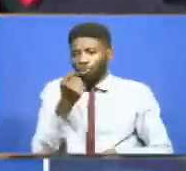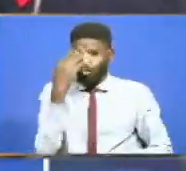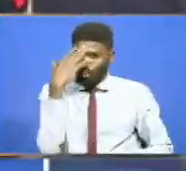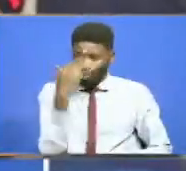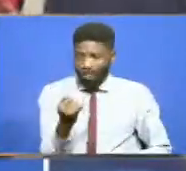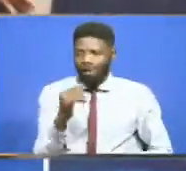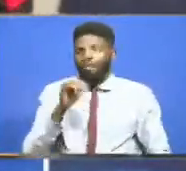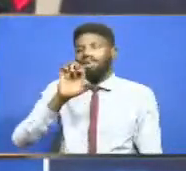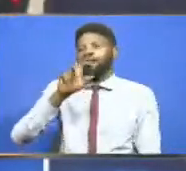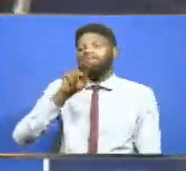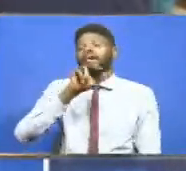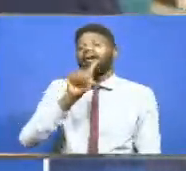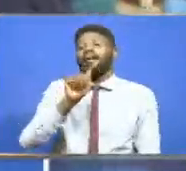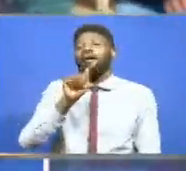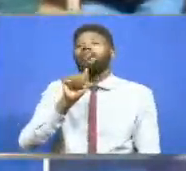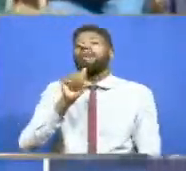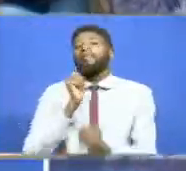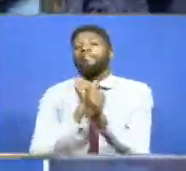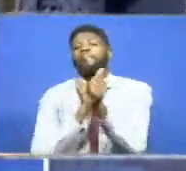ya Iliana.